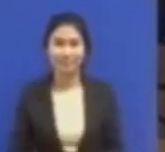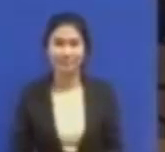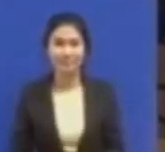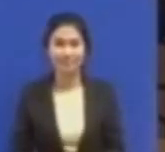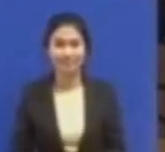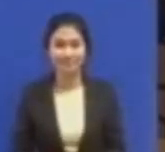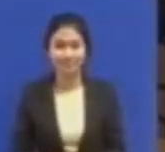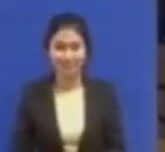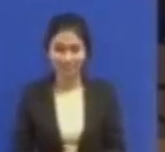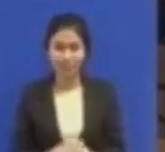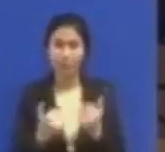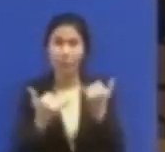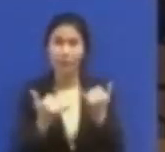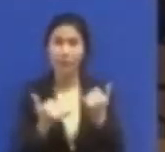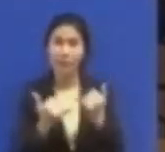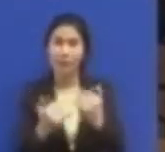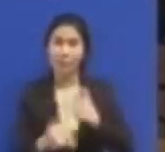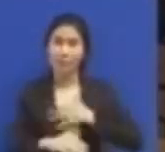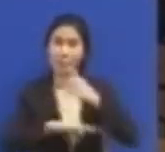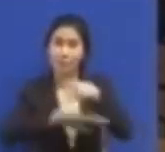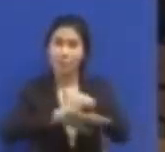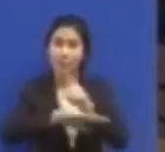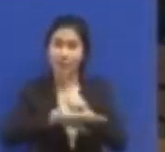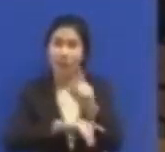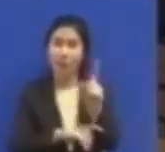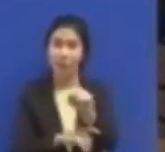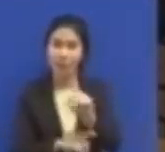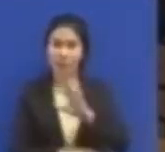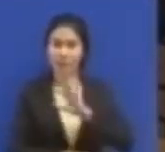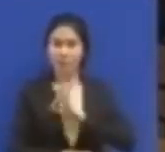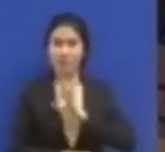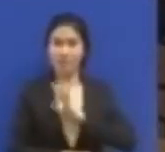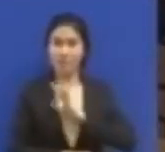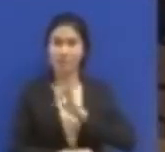ทราบว่าสมาชิกหลายท่าน